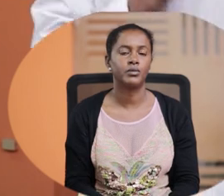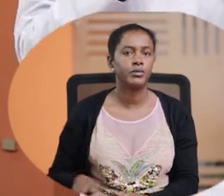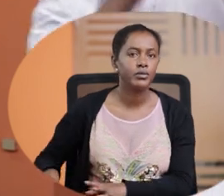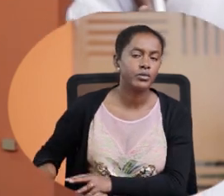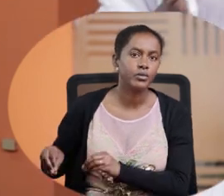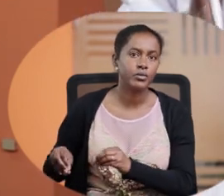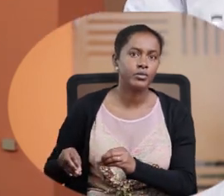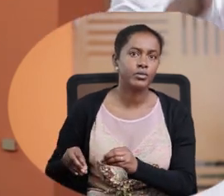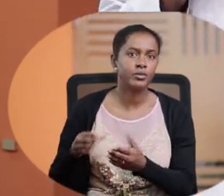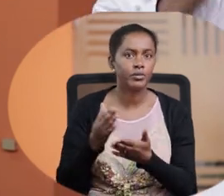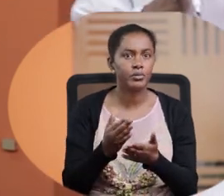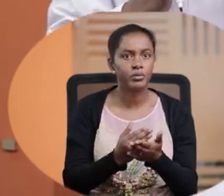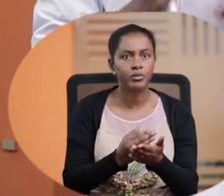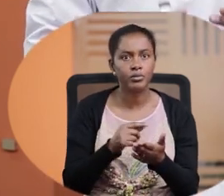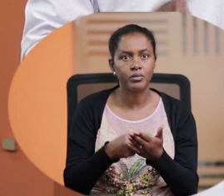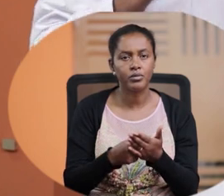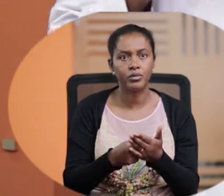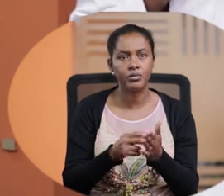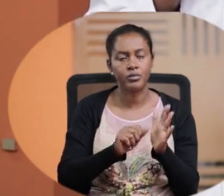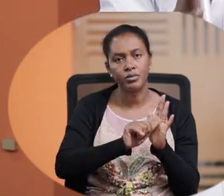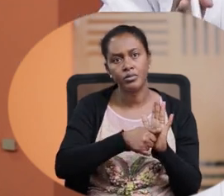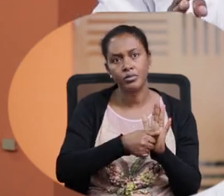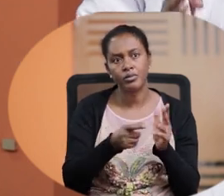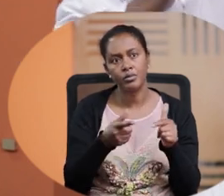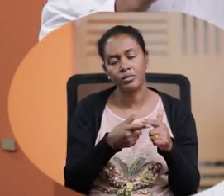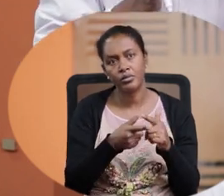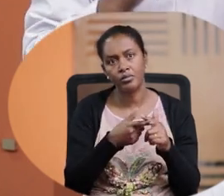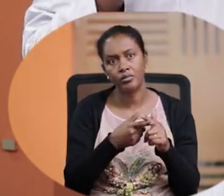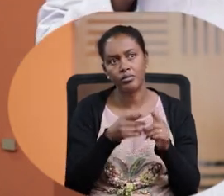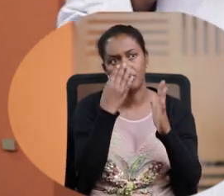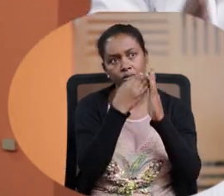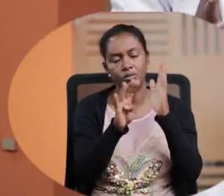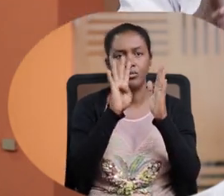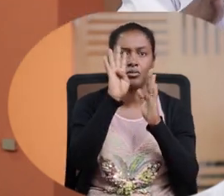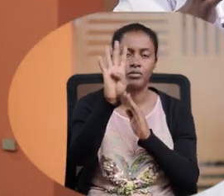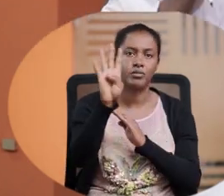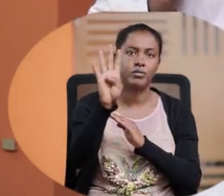Bartoota barnoonni keenya isaa ministeera 2ffaa boqonnaa 4